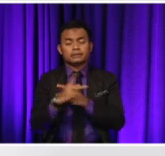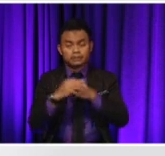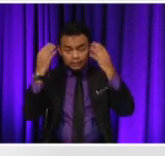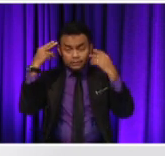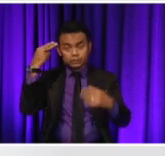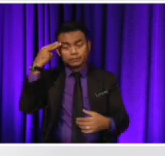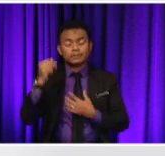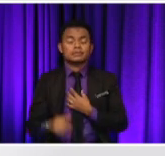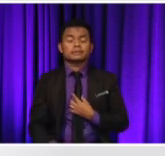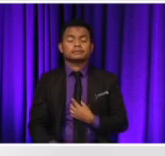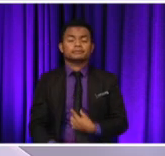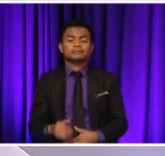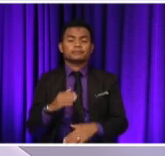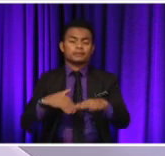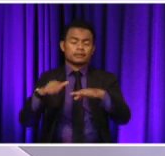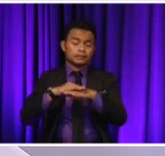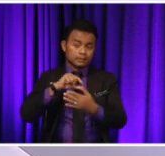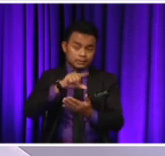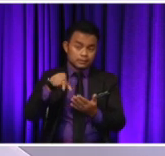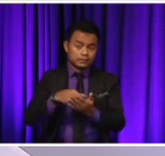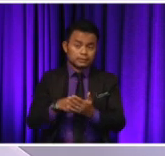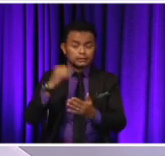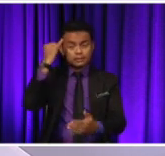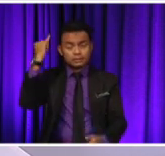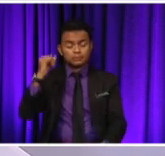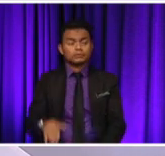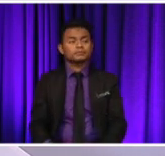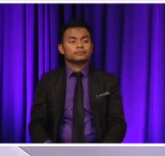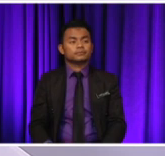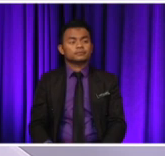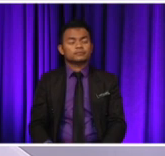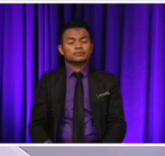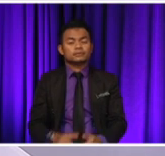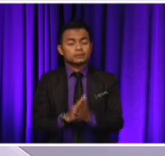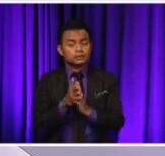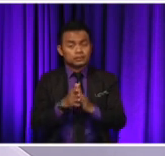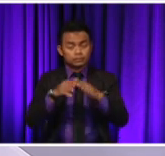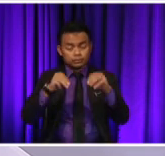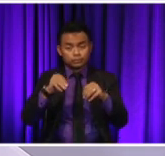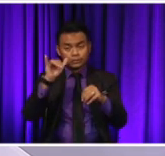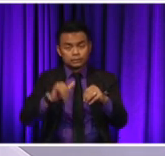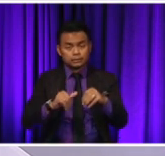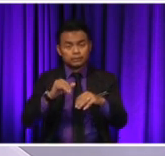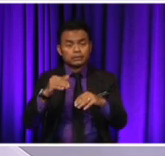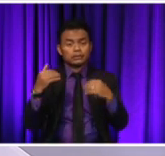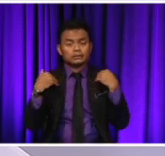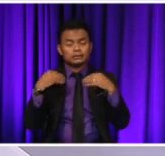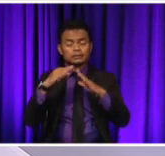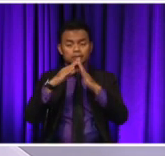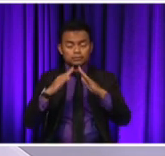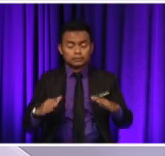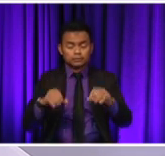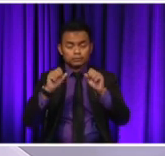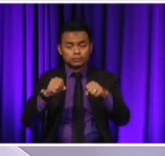atas segala ilmu yang dicurahkan eee semoga murid-murid yang menyatakan kita di rumah boleh sekolah untuk